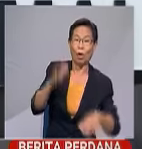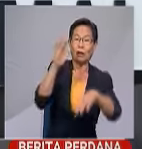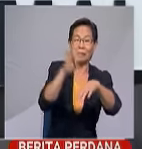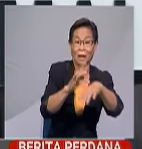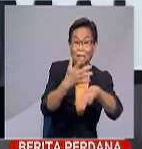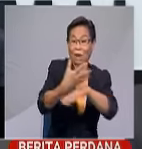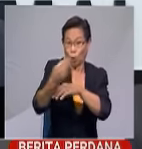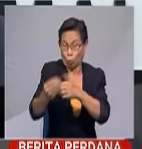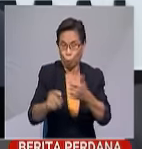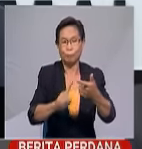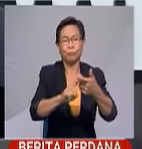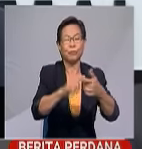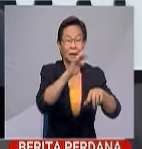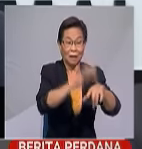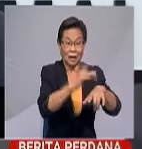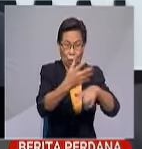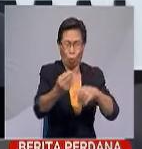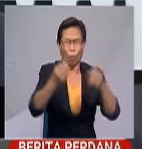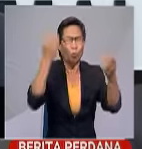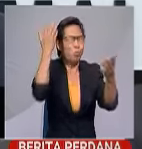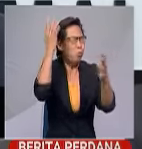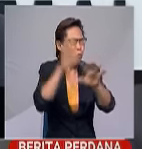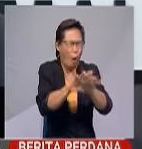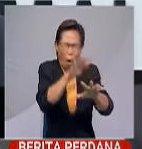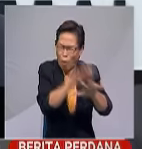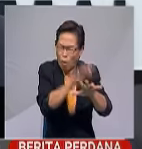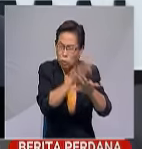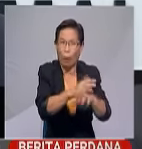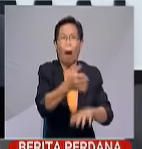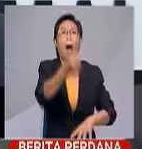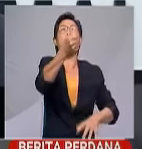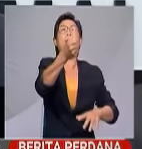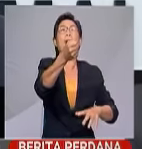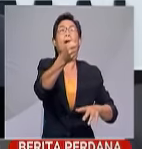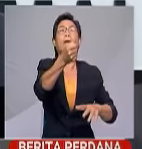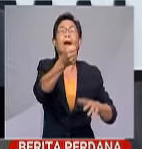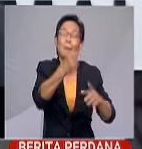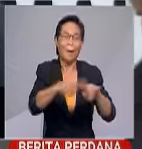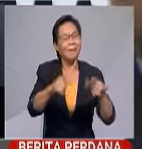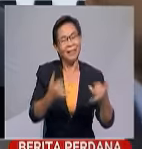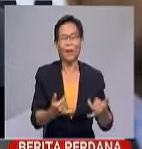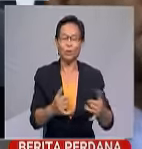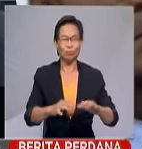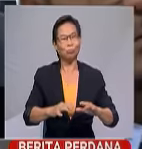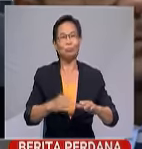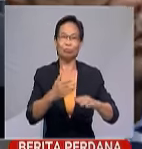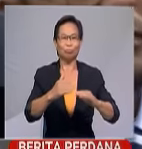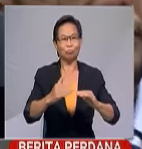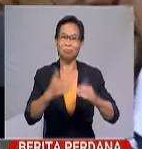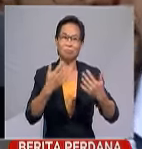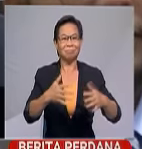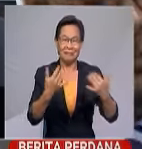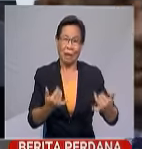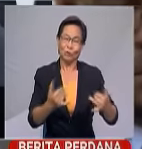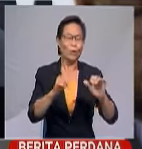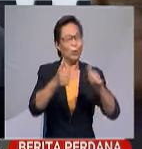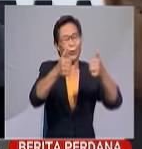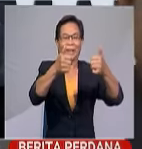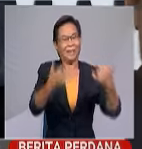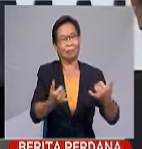go, dia terlalu banyak sampai dia hang sedikit, tapi sekarang sudah pulih. Nah, kita